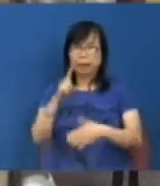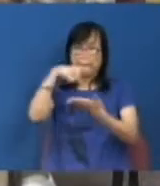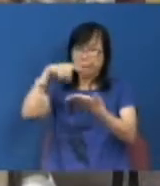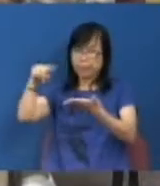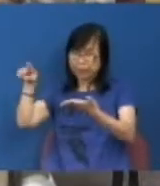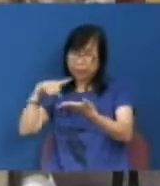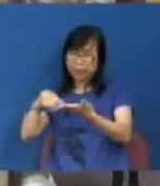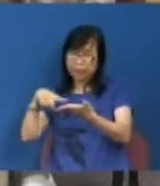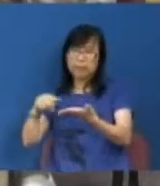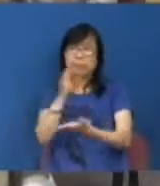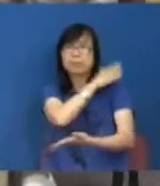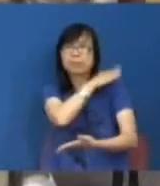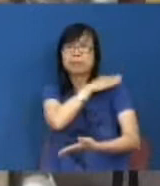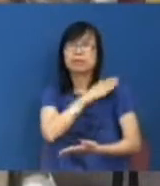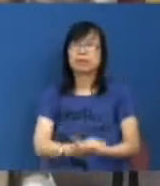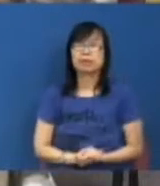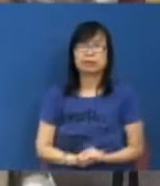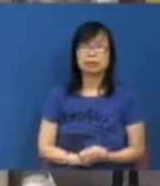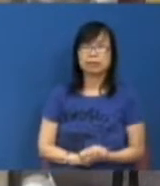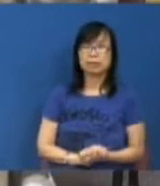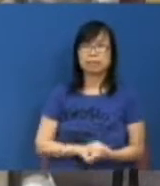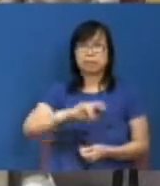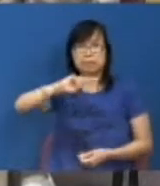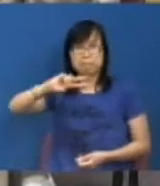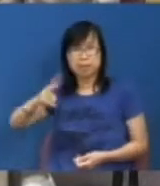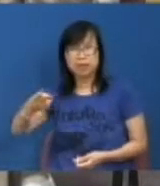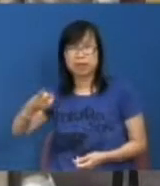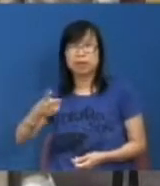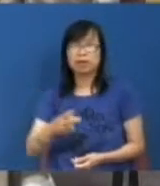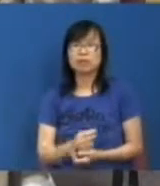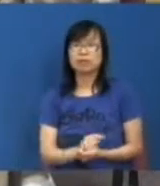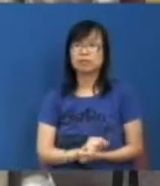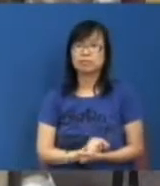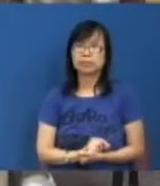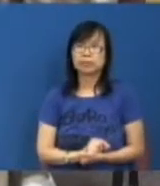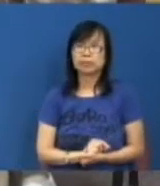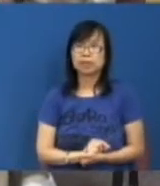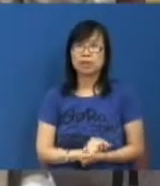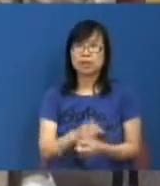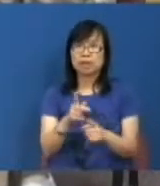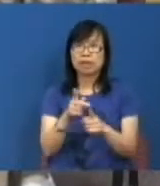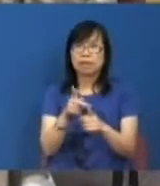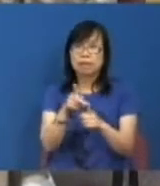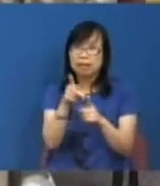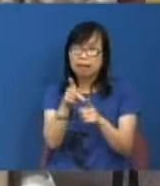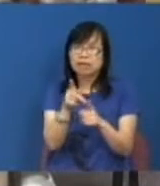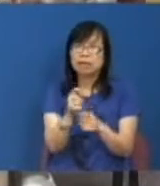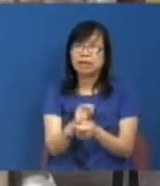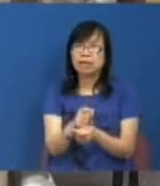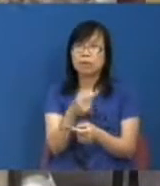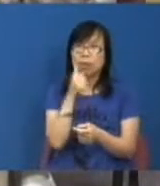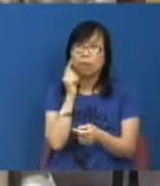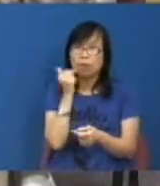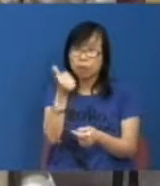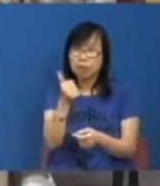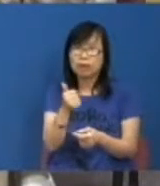批出嚟負責審批，咁呢個做法咪變相係將利益輸送咗俾佢哋咯嚇，真係好